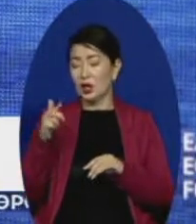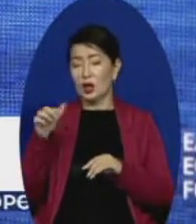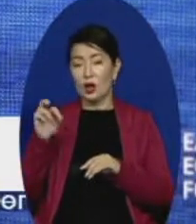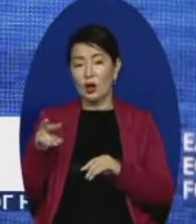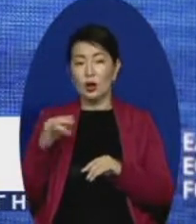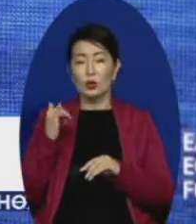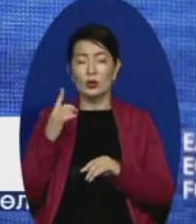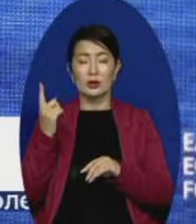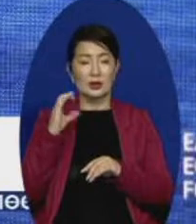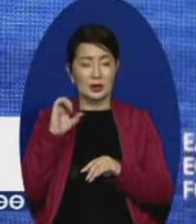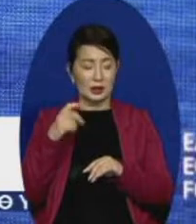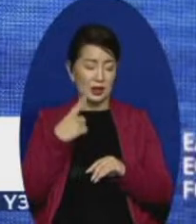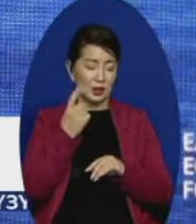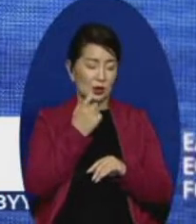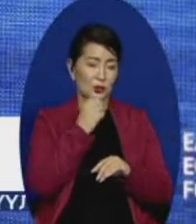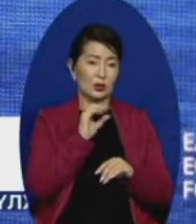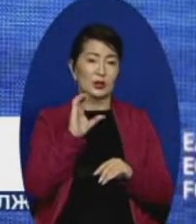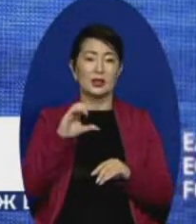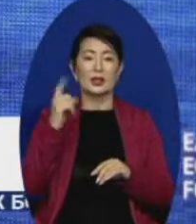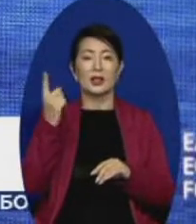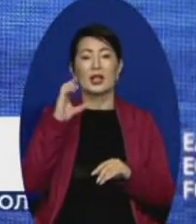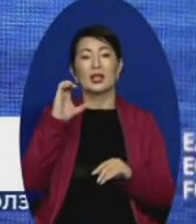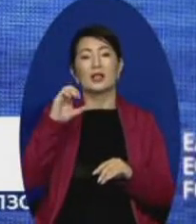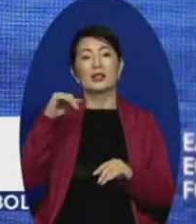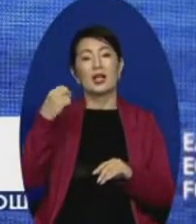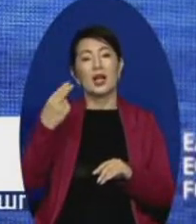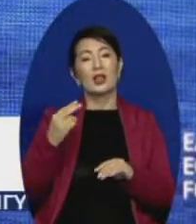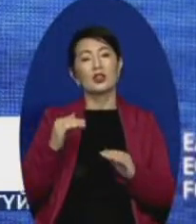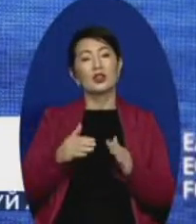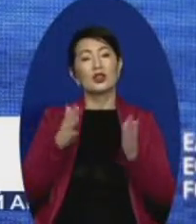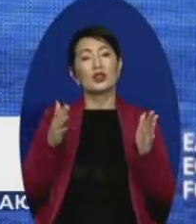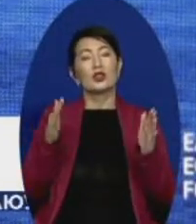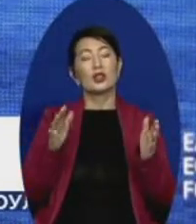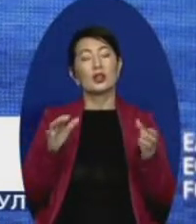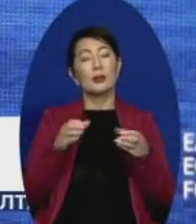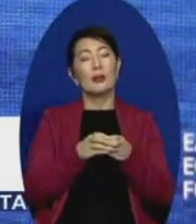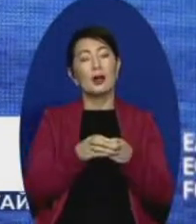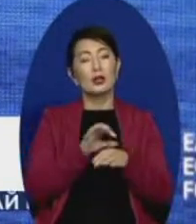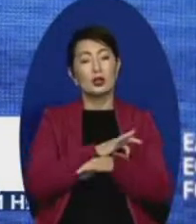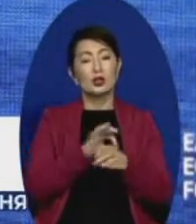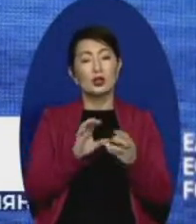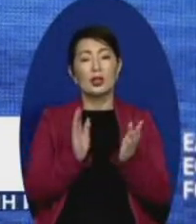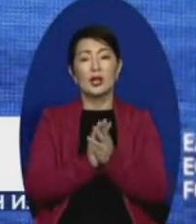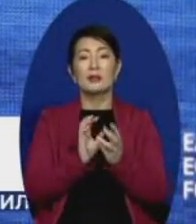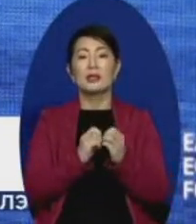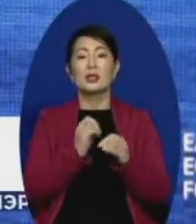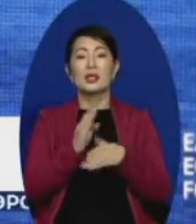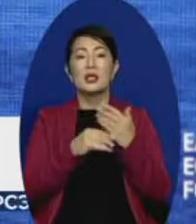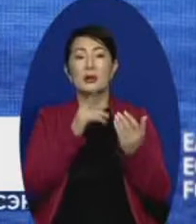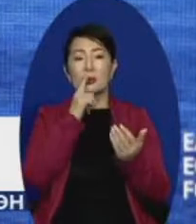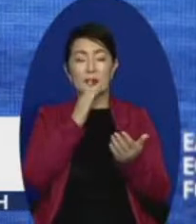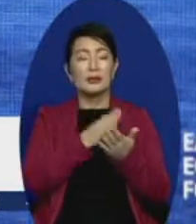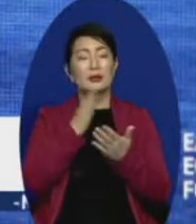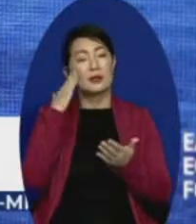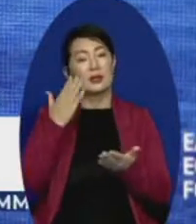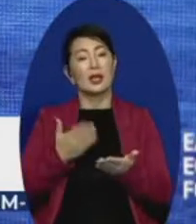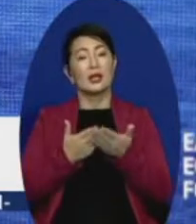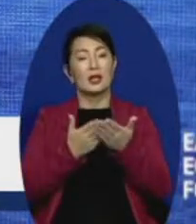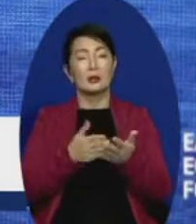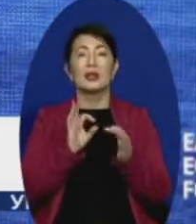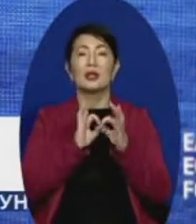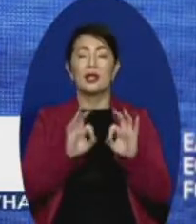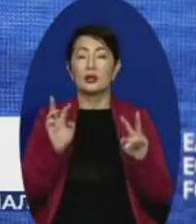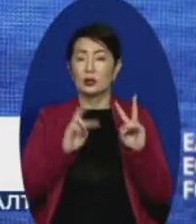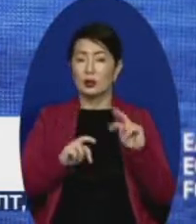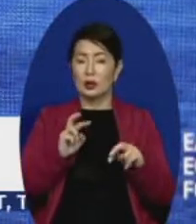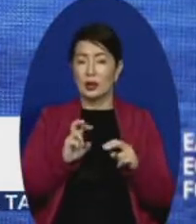цэцлэх станц болон эрчим хүчний цэцлэх стандуудын өргөтгөл шинжилгээний багц төслийг хамтарч хэрэгжүүлэх ийм саналтай бас